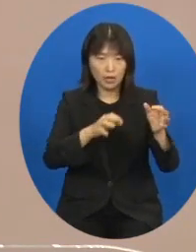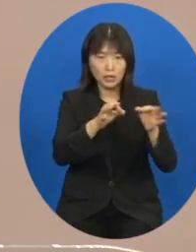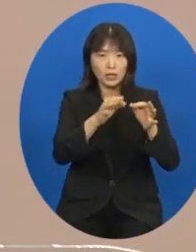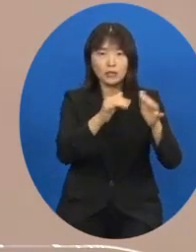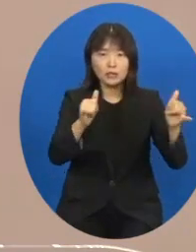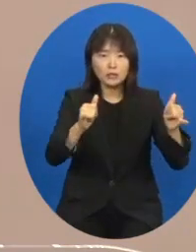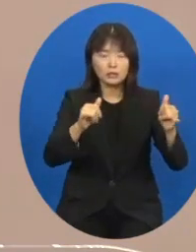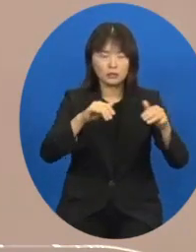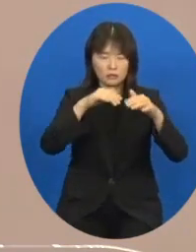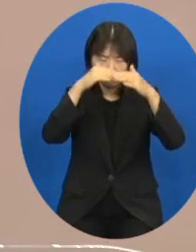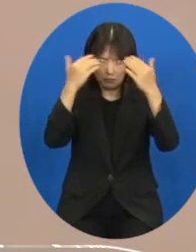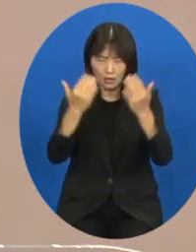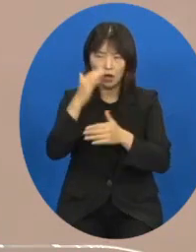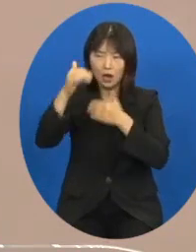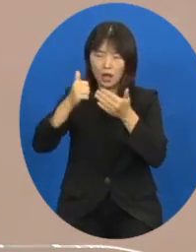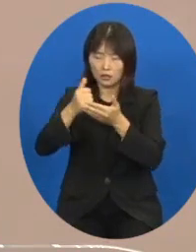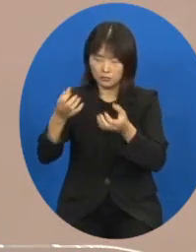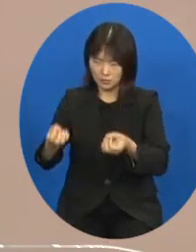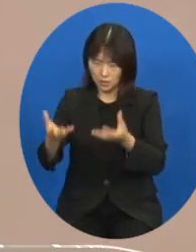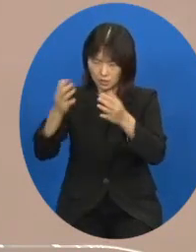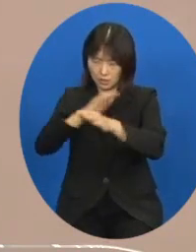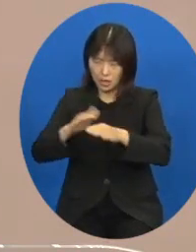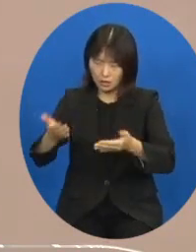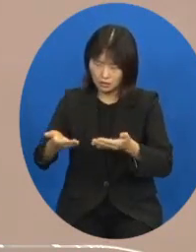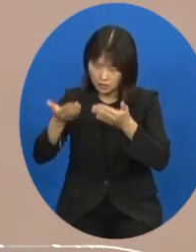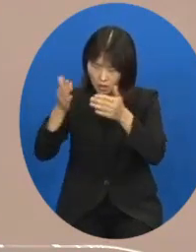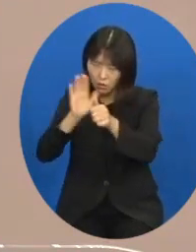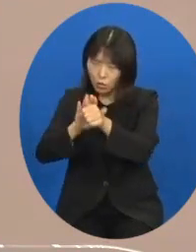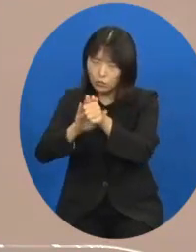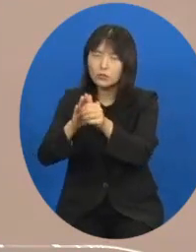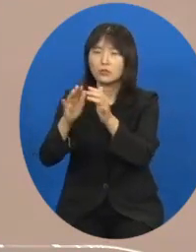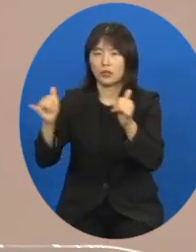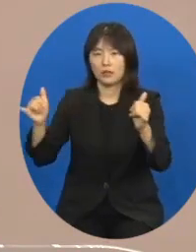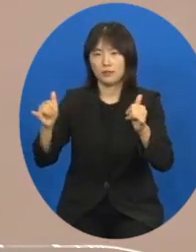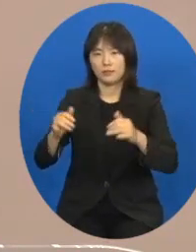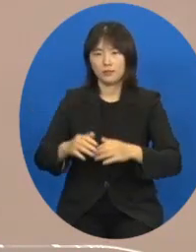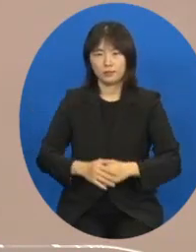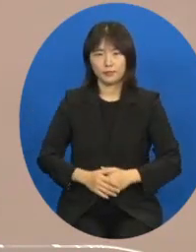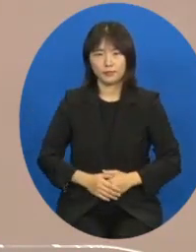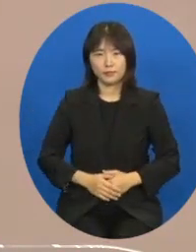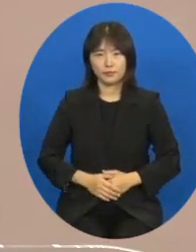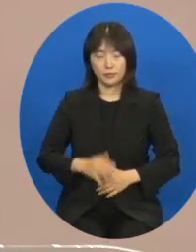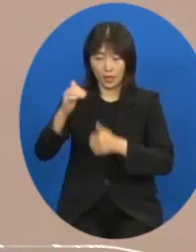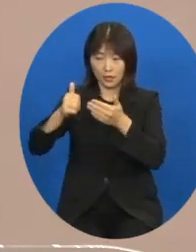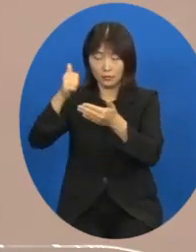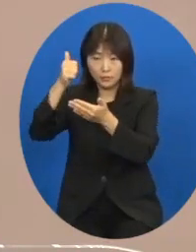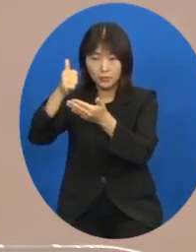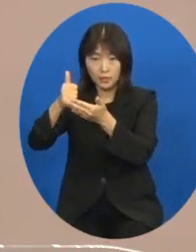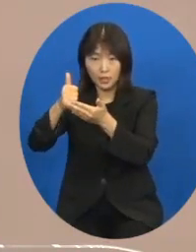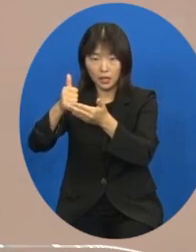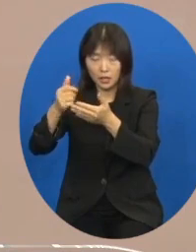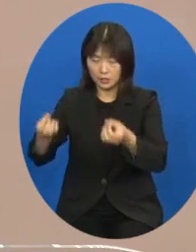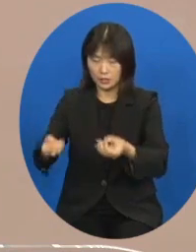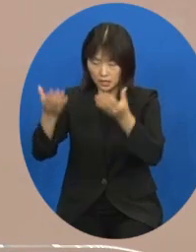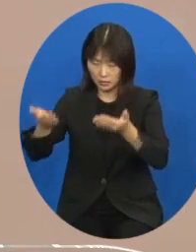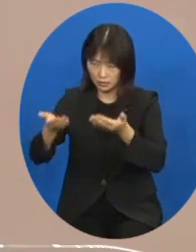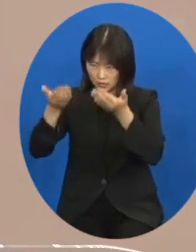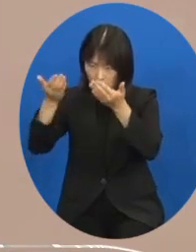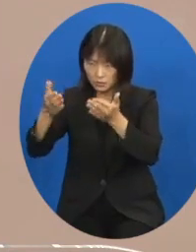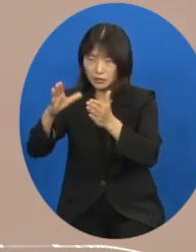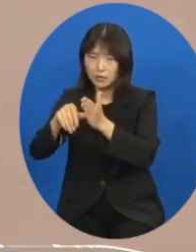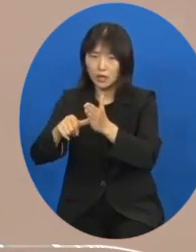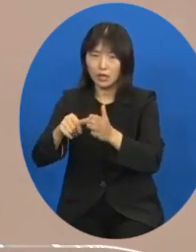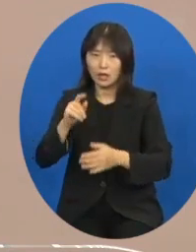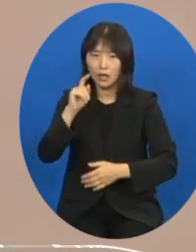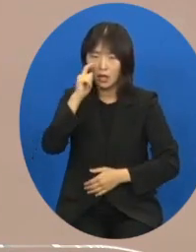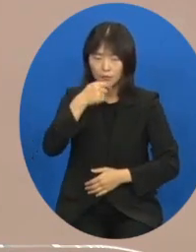다 하나님 제사를 잘 드리자고 도와주는 사람들입니다. 하나님께 제사 드릴 때 그 흠